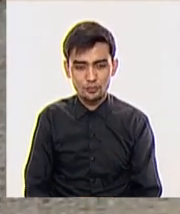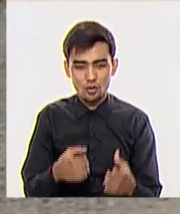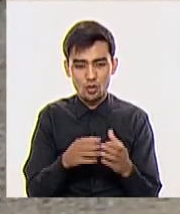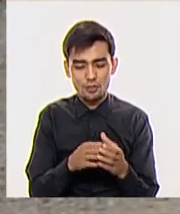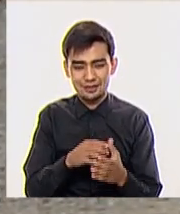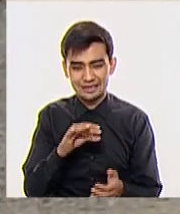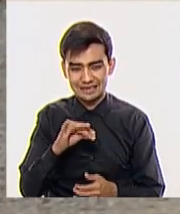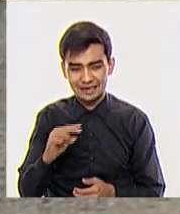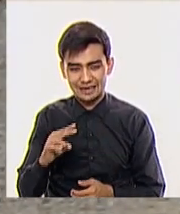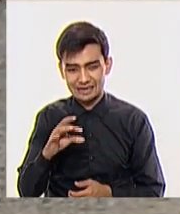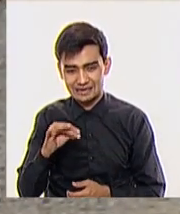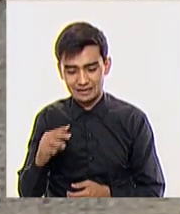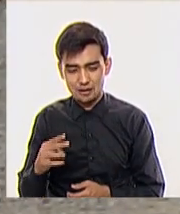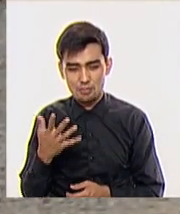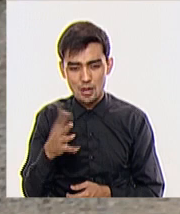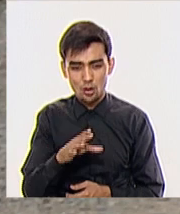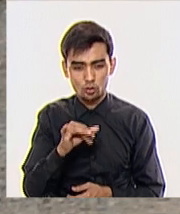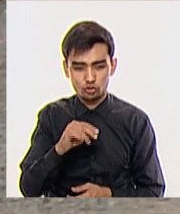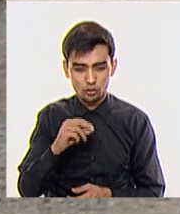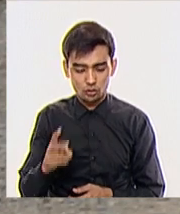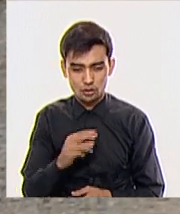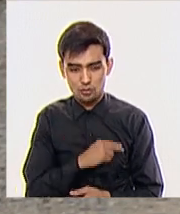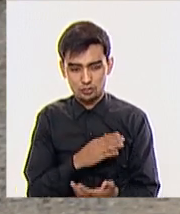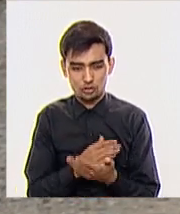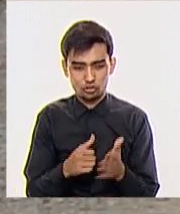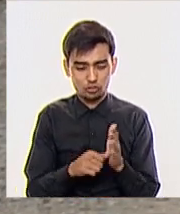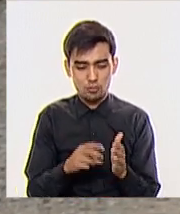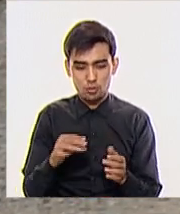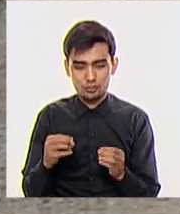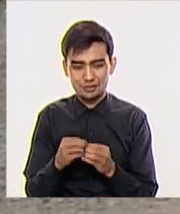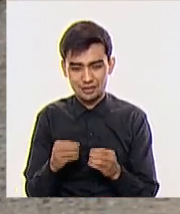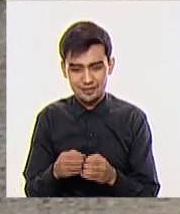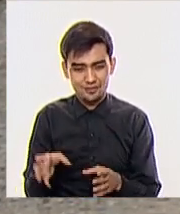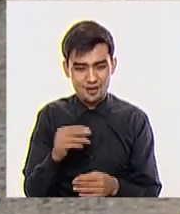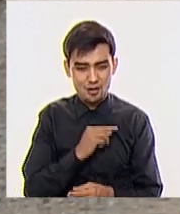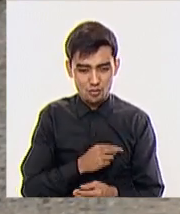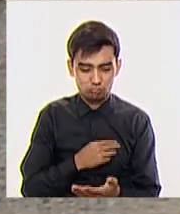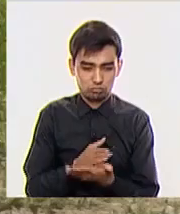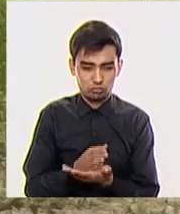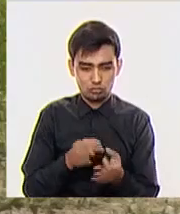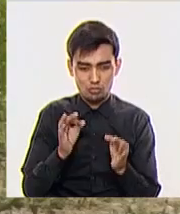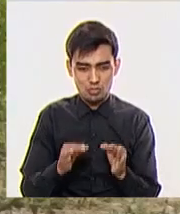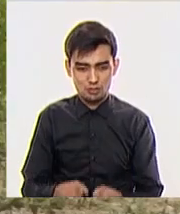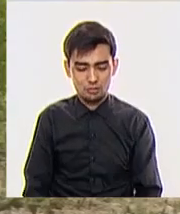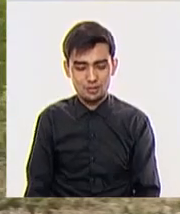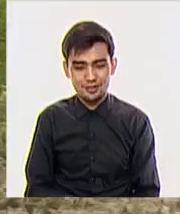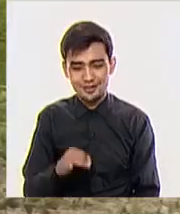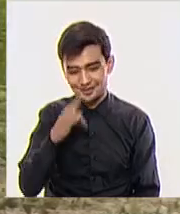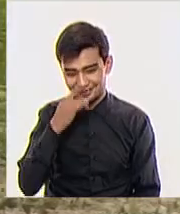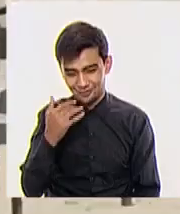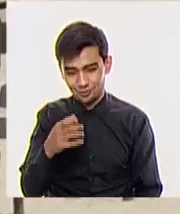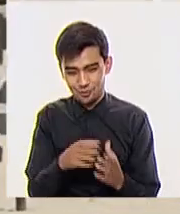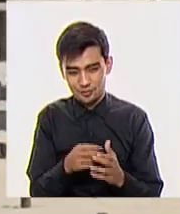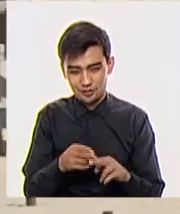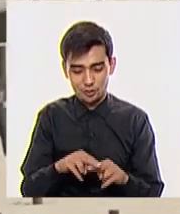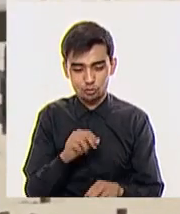Компания «Синсин» работает на 5 участках, с 6 по 10. На всех участках наша работа ведется нормально. В отечественной компании